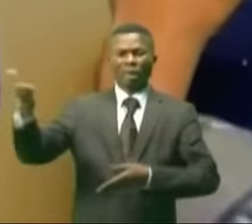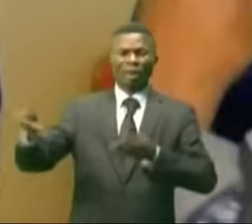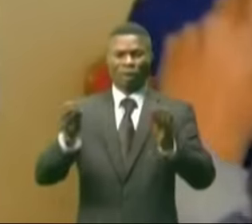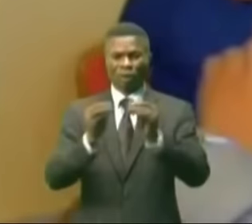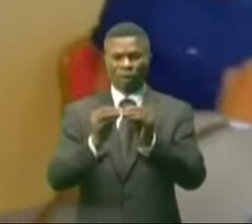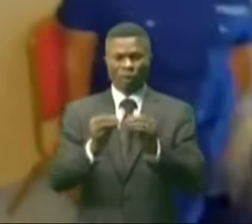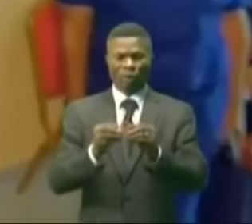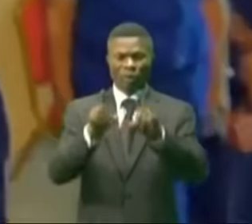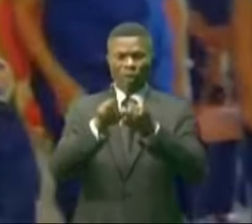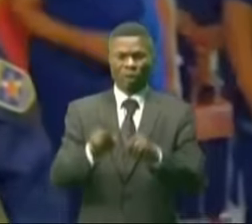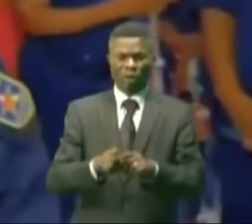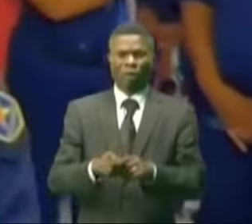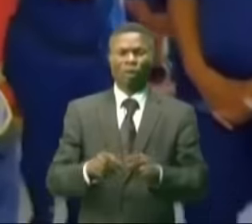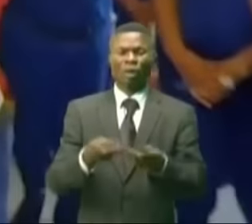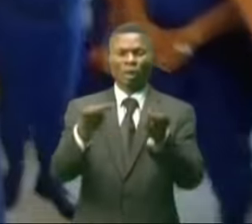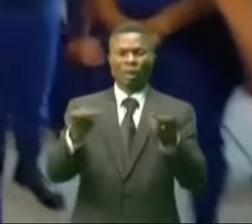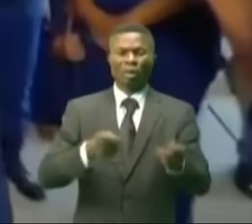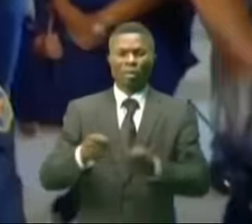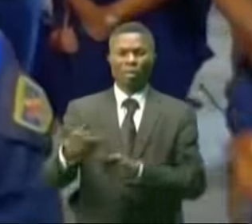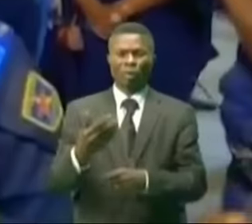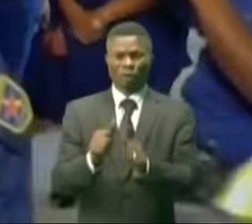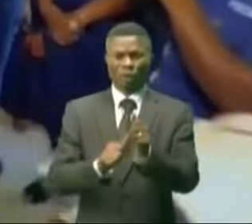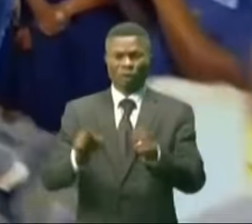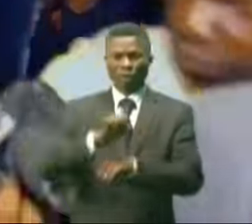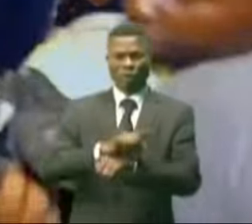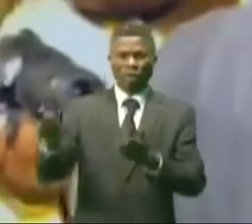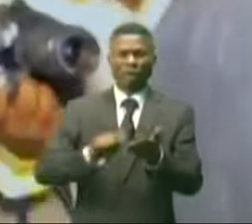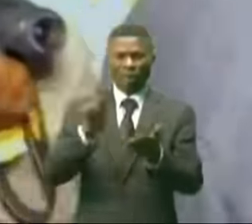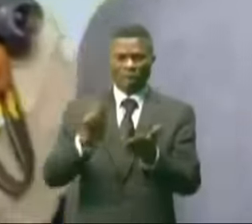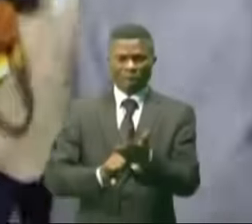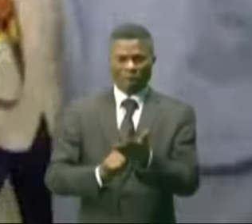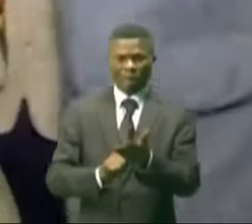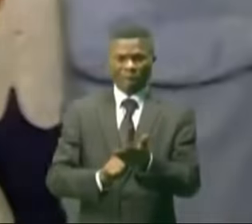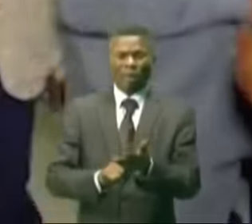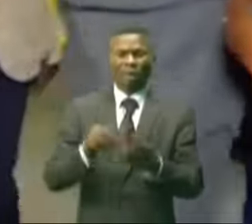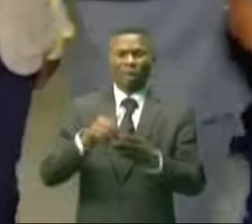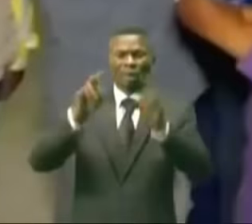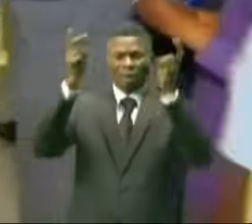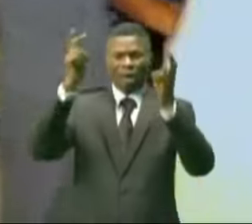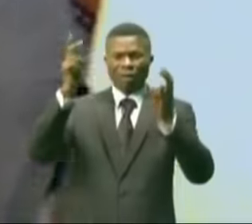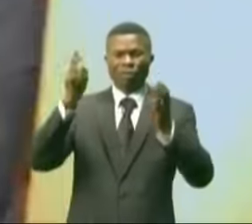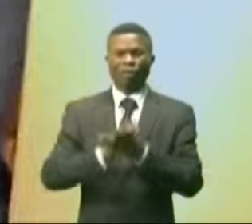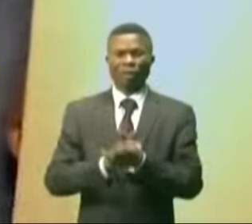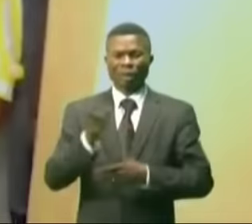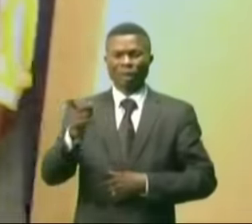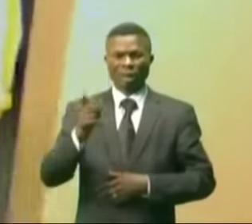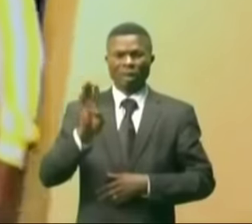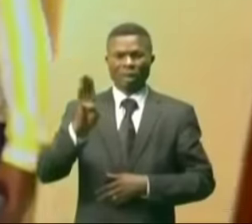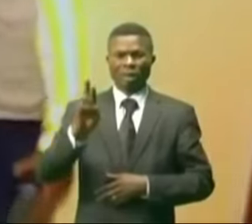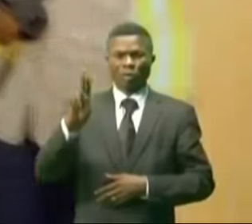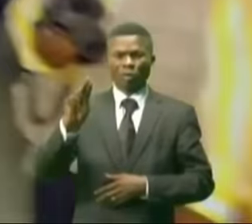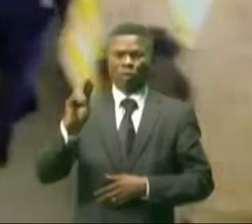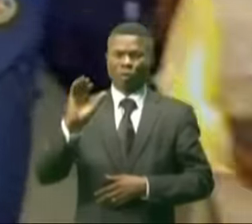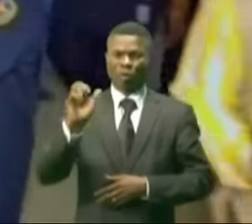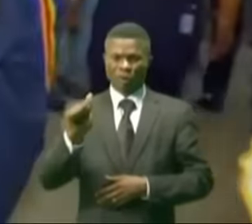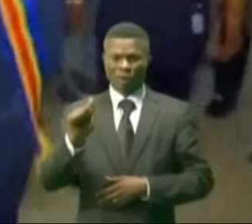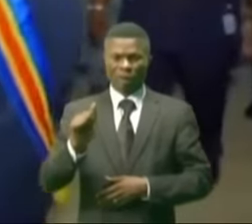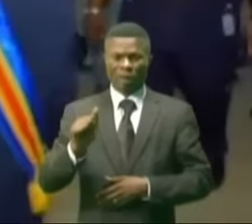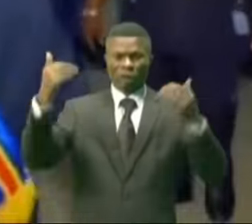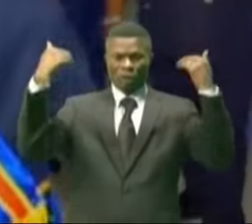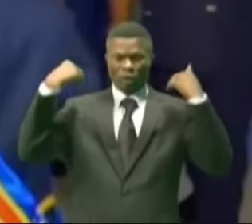le fruit de la gestion rationnelle de taxes perçues par la mairie, indique le maire de Bounia. Le commissaire